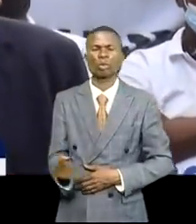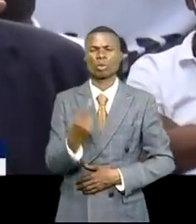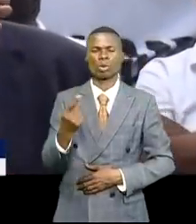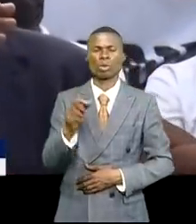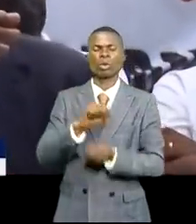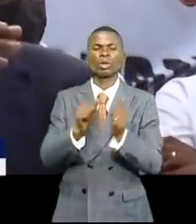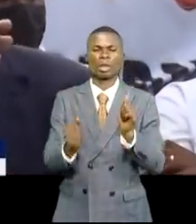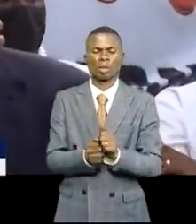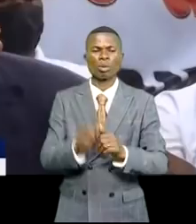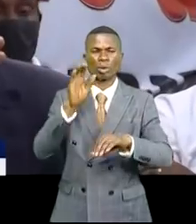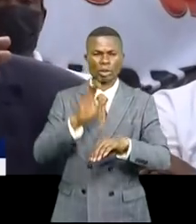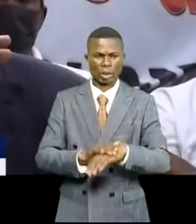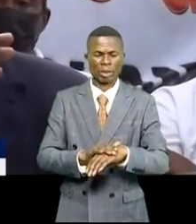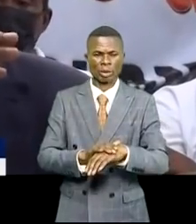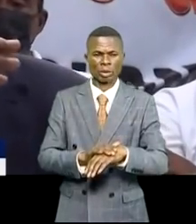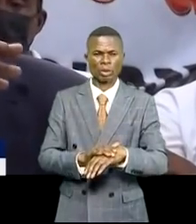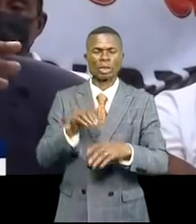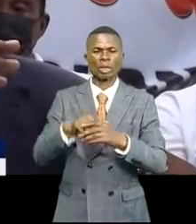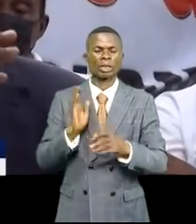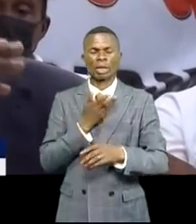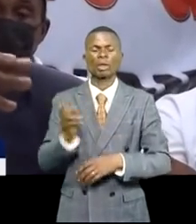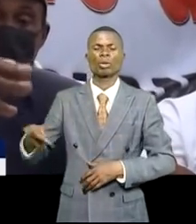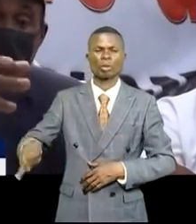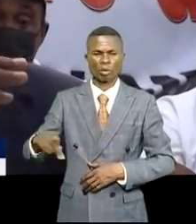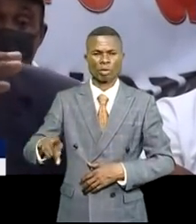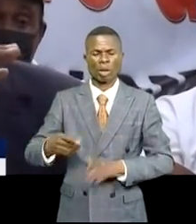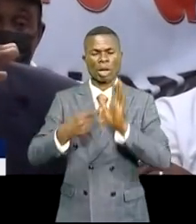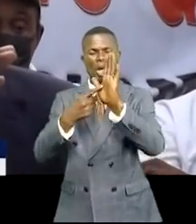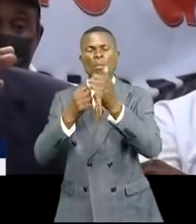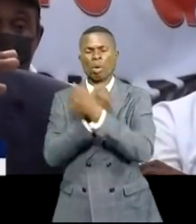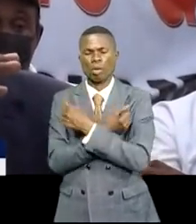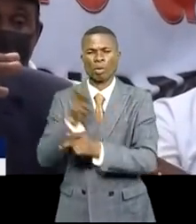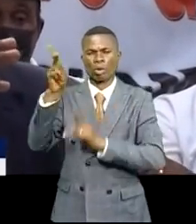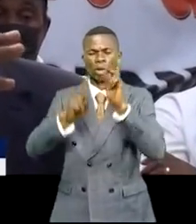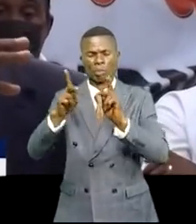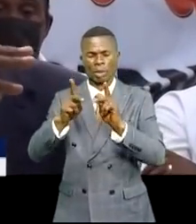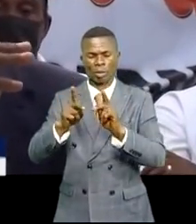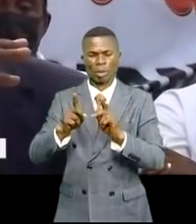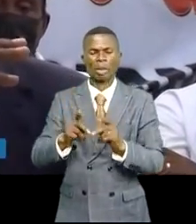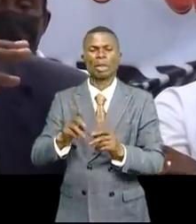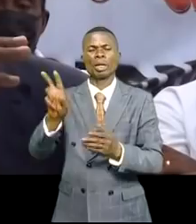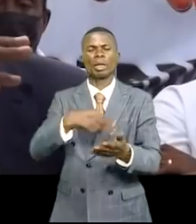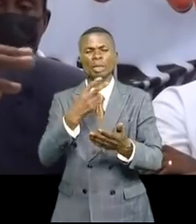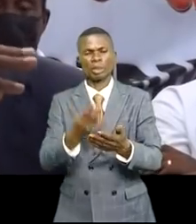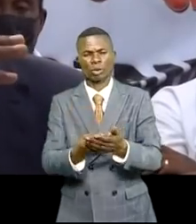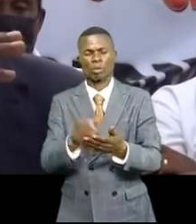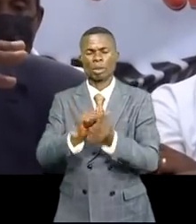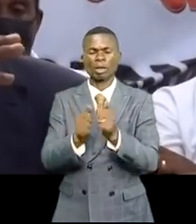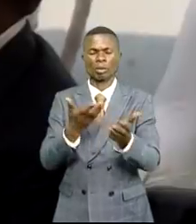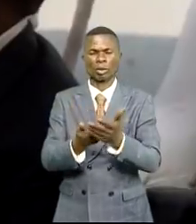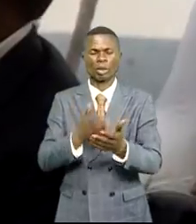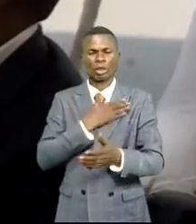telles épreuves en exprimant sa solidarité aux compatriotes sinistrés. Chers frères et